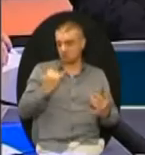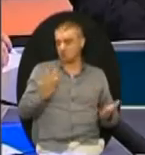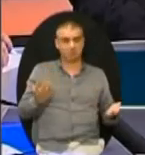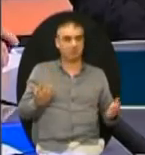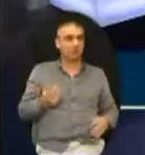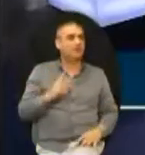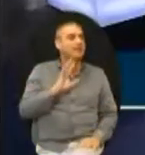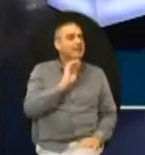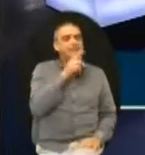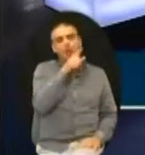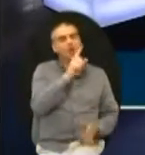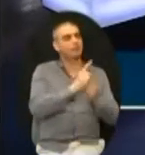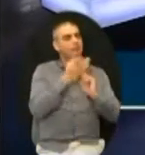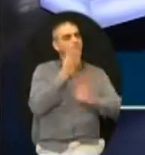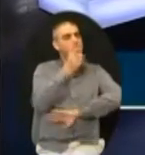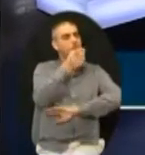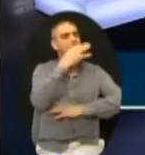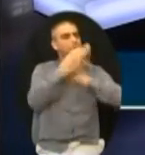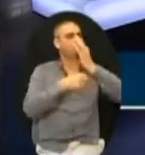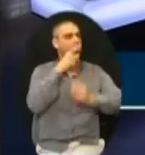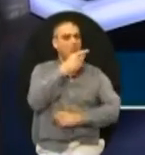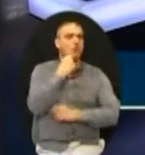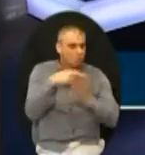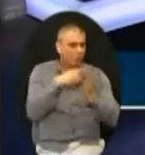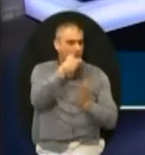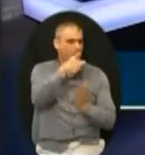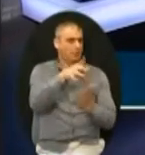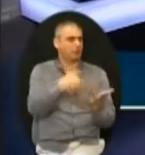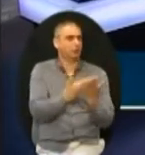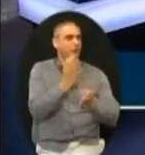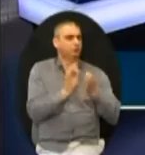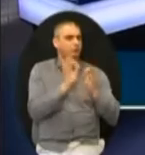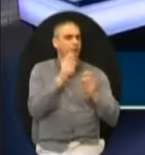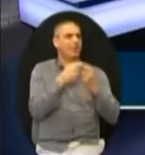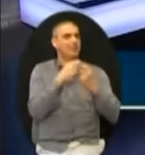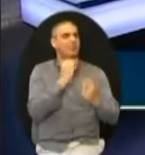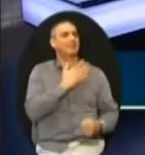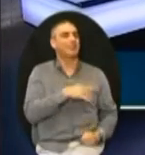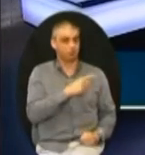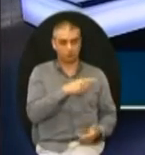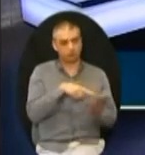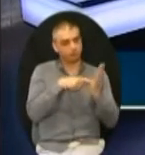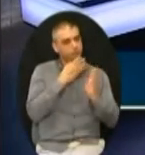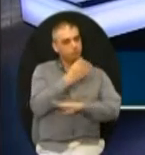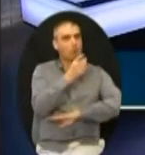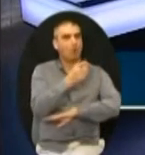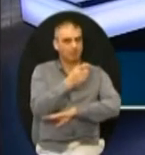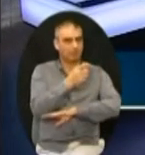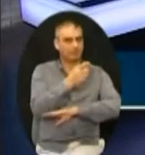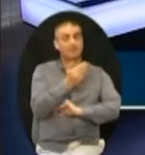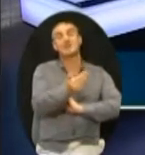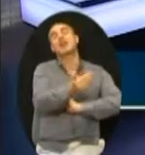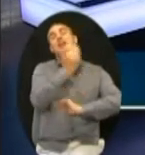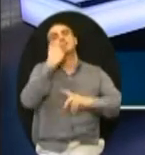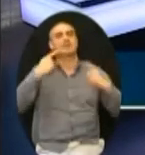אתה דקדקנית, היועץ, אם היו פונים אליך, נניח ואתה היית היועץ המשפטי של ארגון אם תרצו, והיו פונים אליך